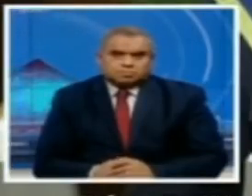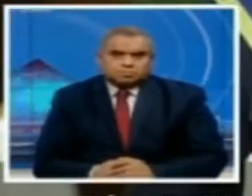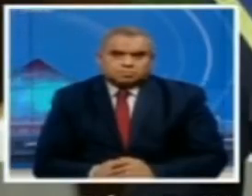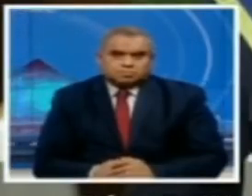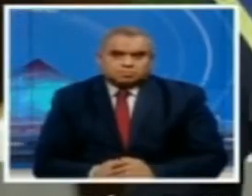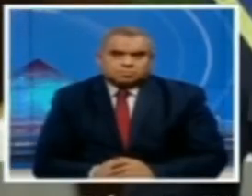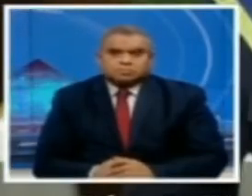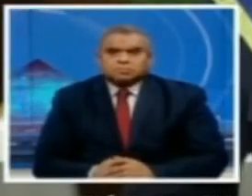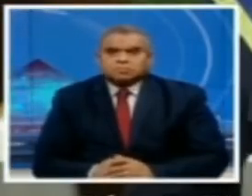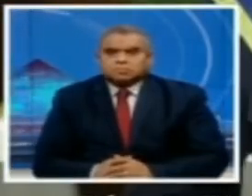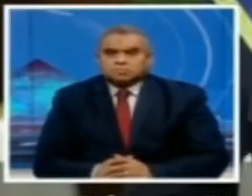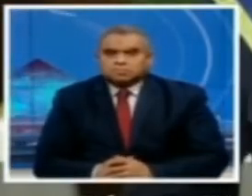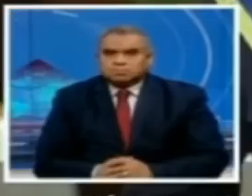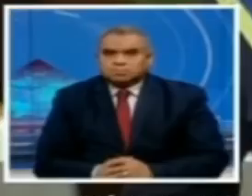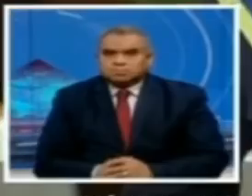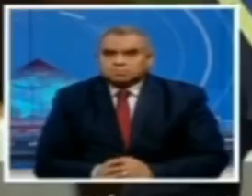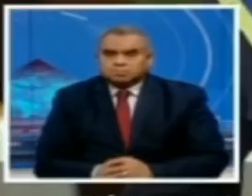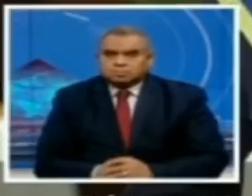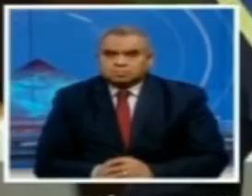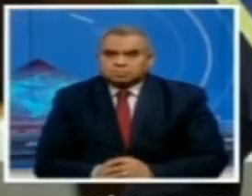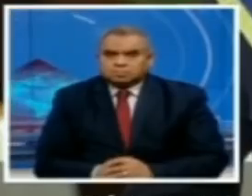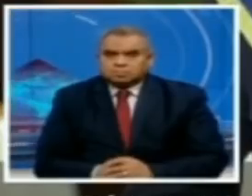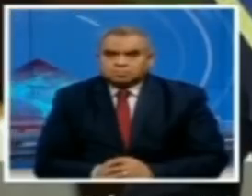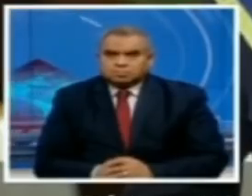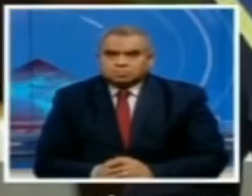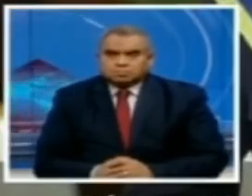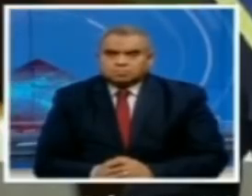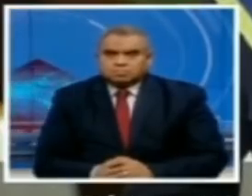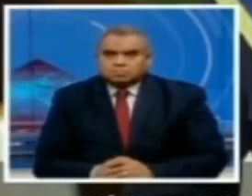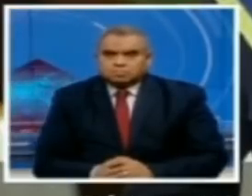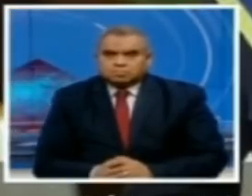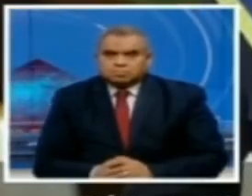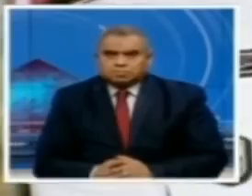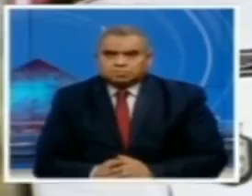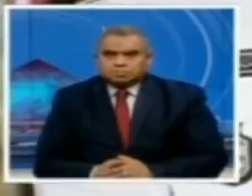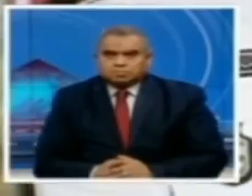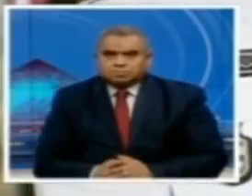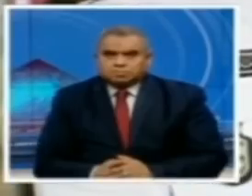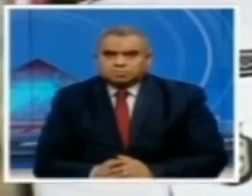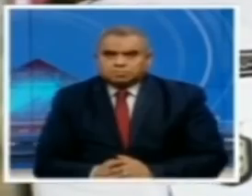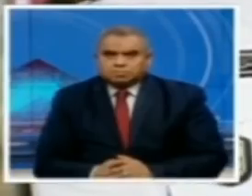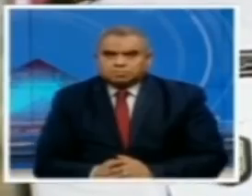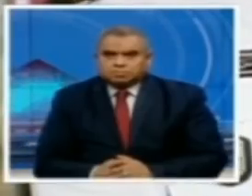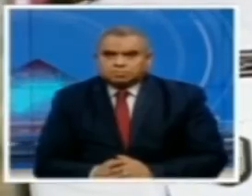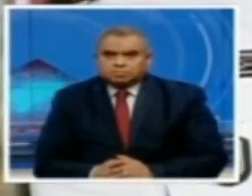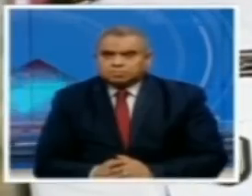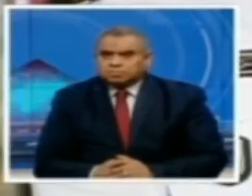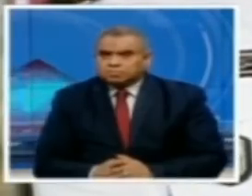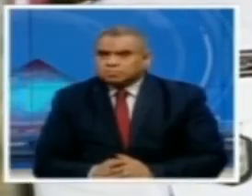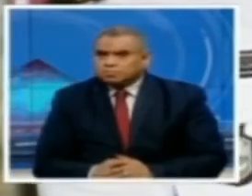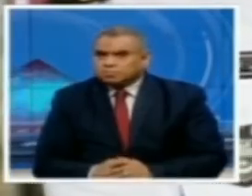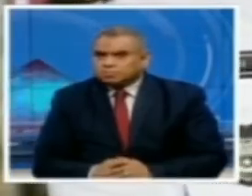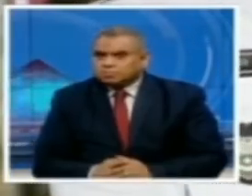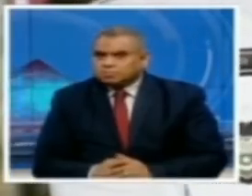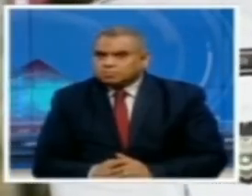chez nous pour restituer le contenu de ces formations. الدورة كانت دورة متميزة حول القيادة